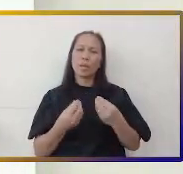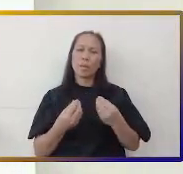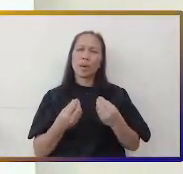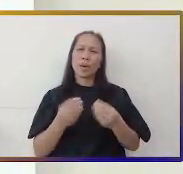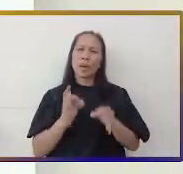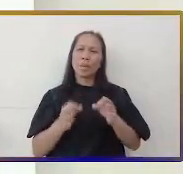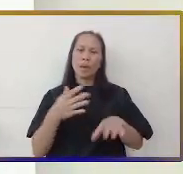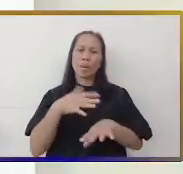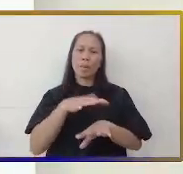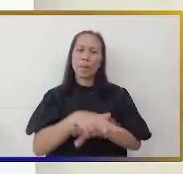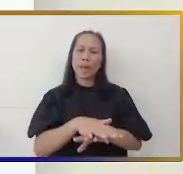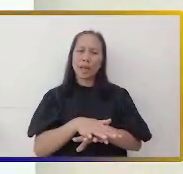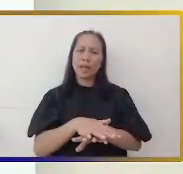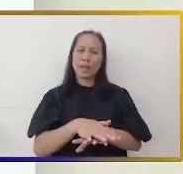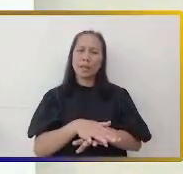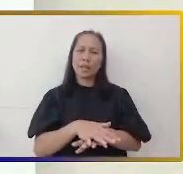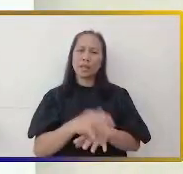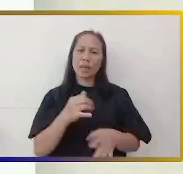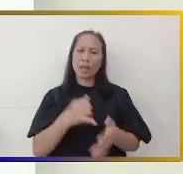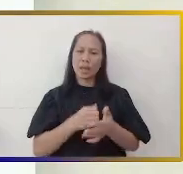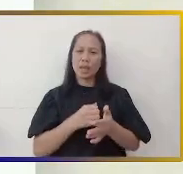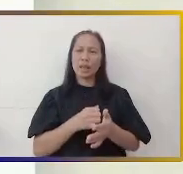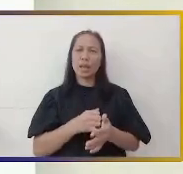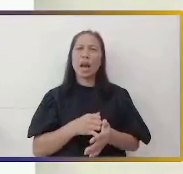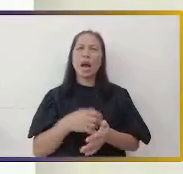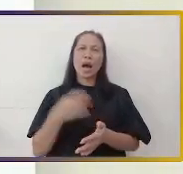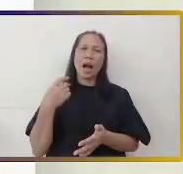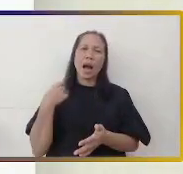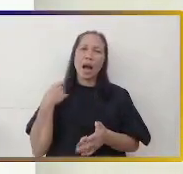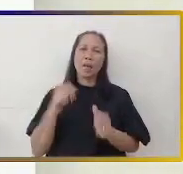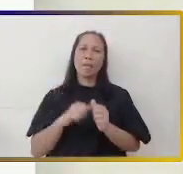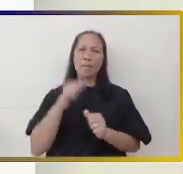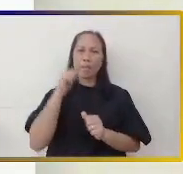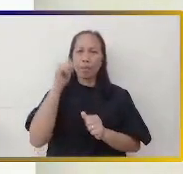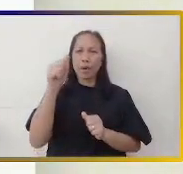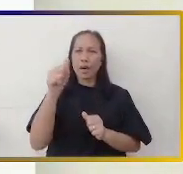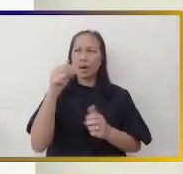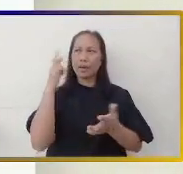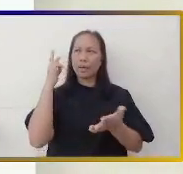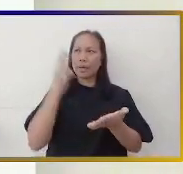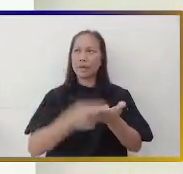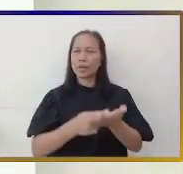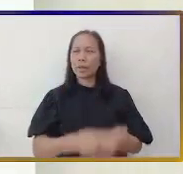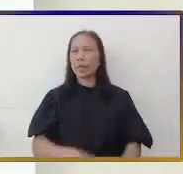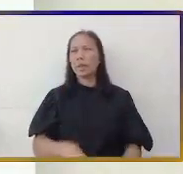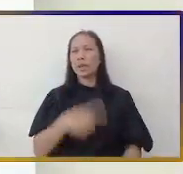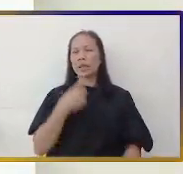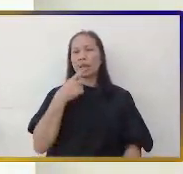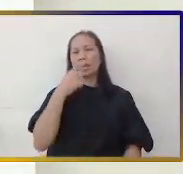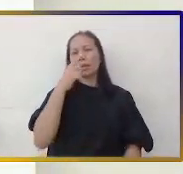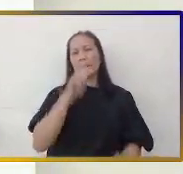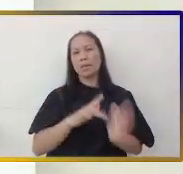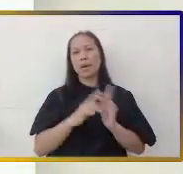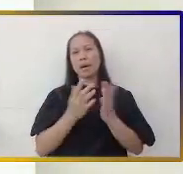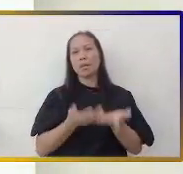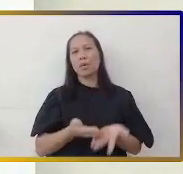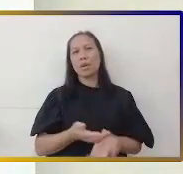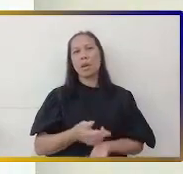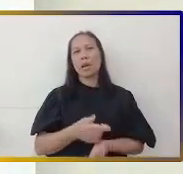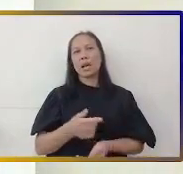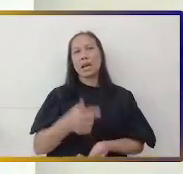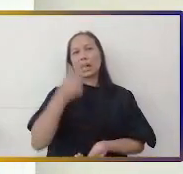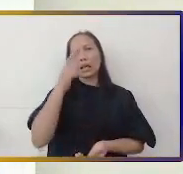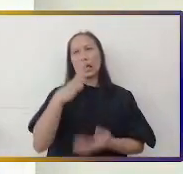at totoo yung Bible na sinasabi po na God love it a cheerful giver dahil ako personally